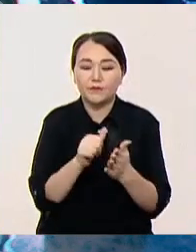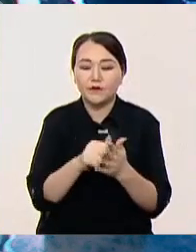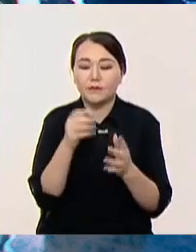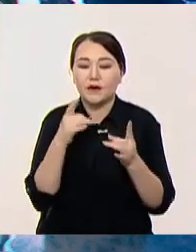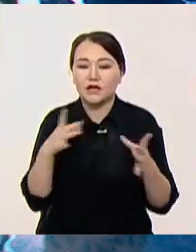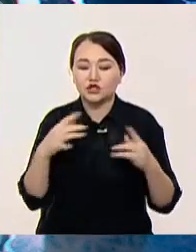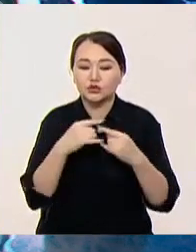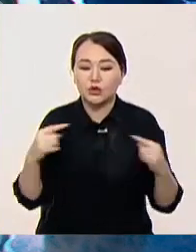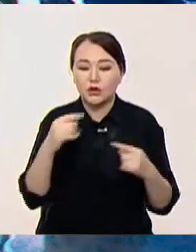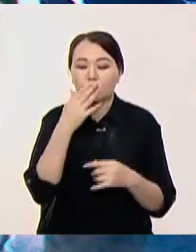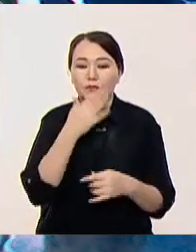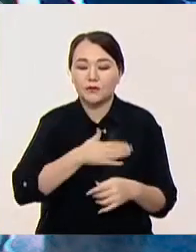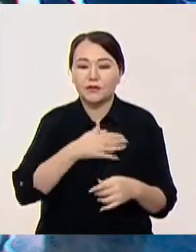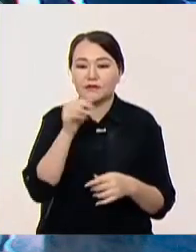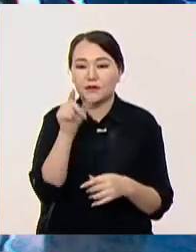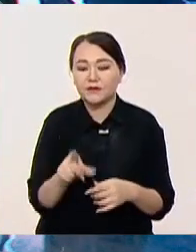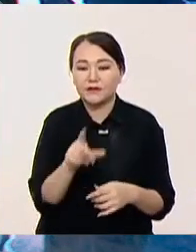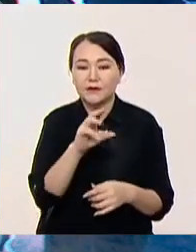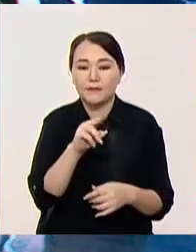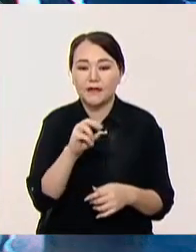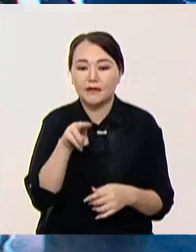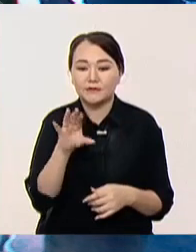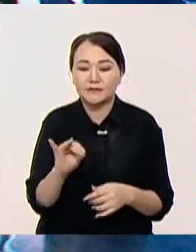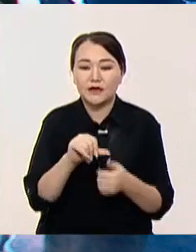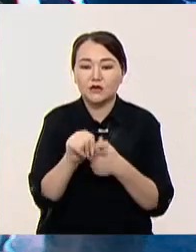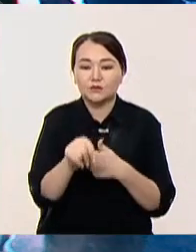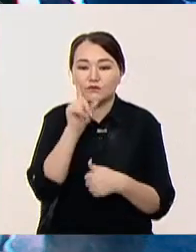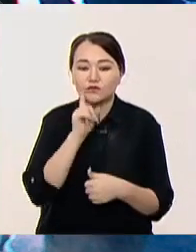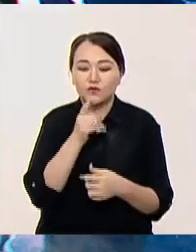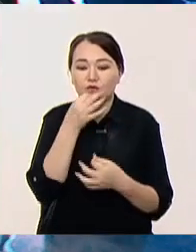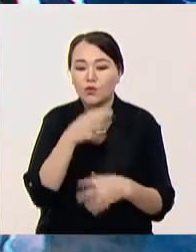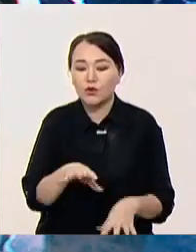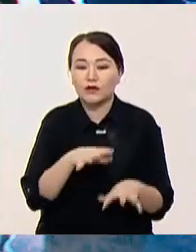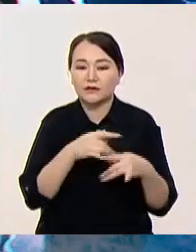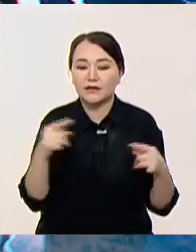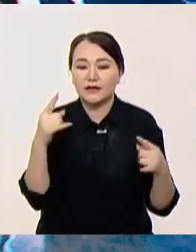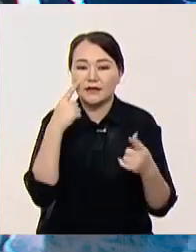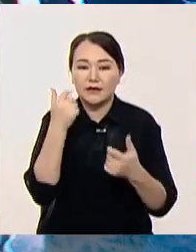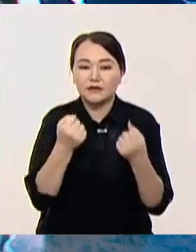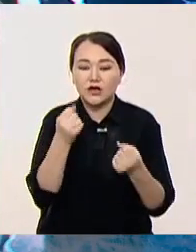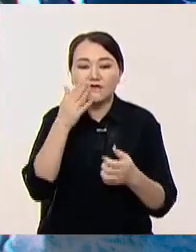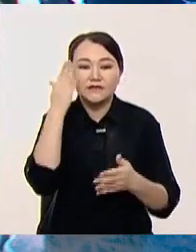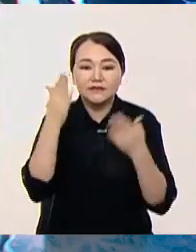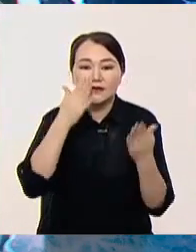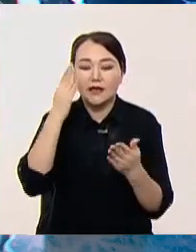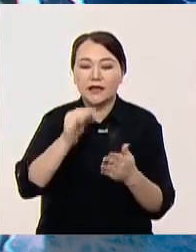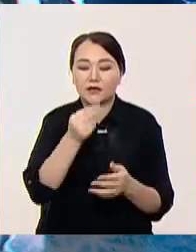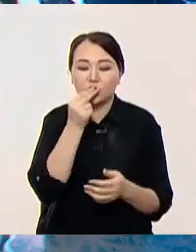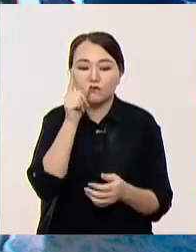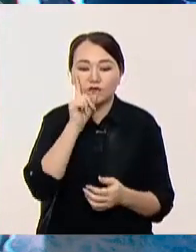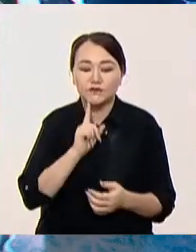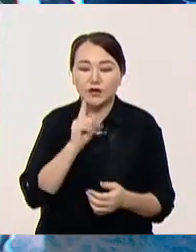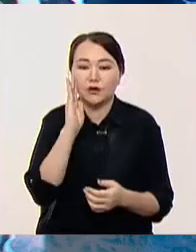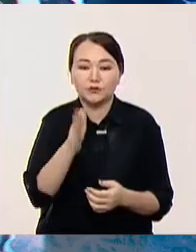украсит любимый напиток Пепси. Его особенный вкус сделает любое торжество ярче, атмосферу веселее, а еду